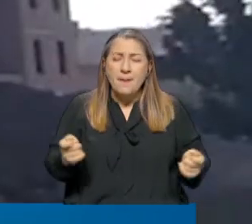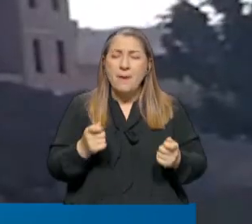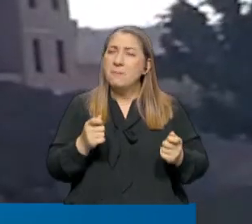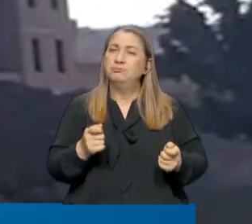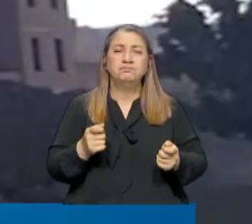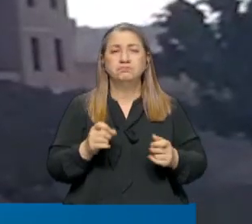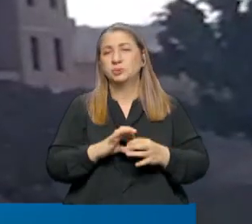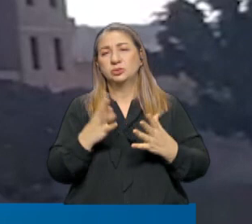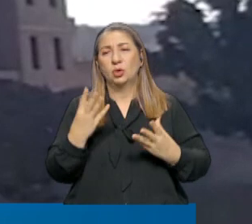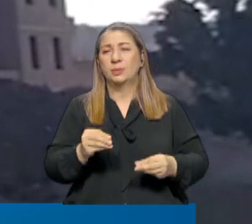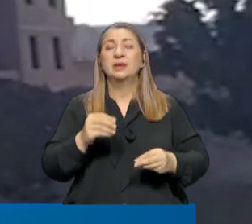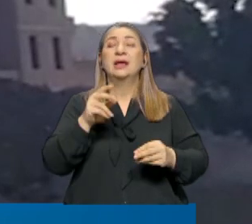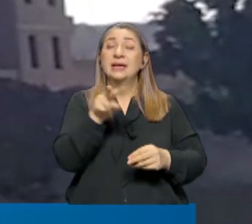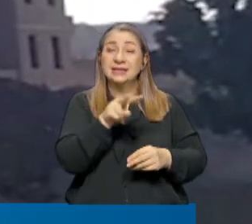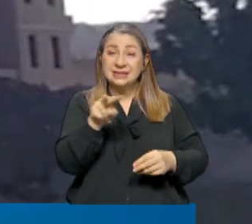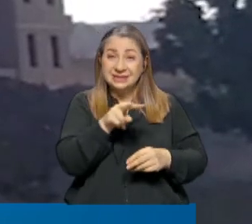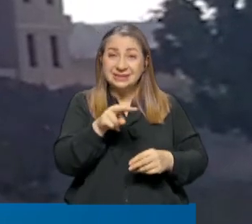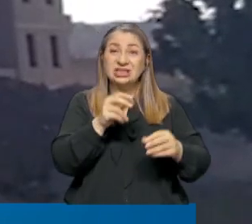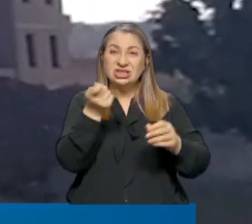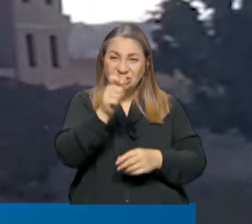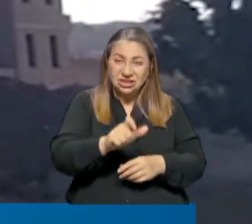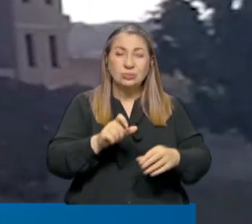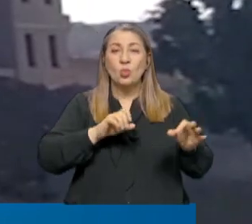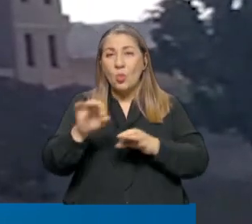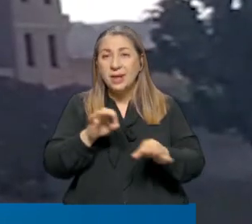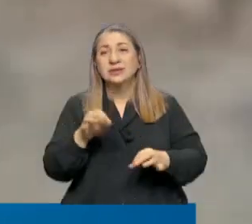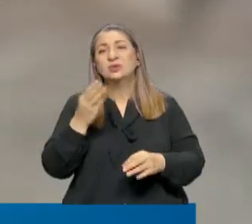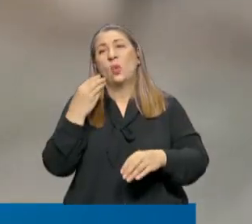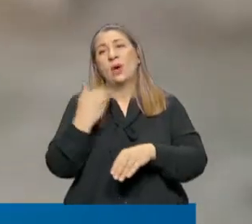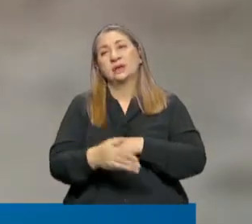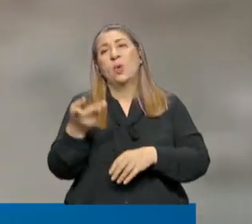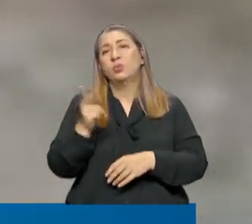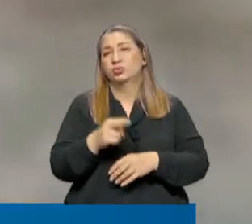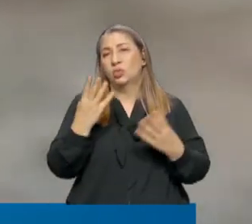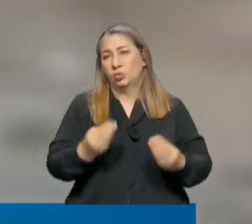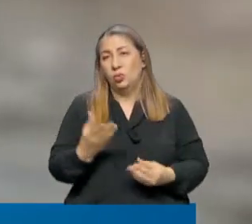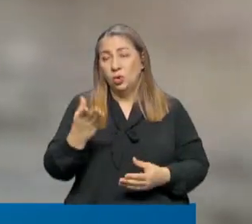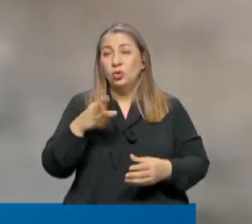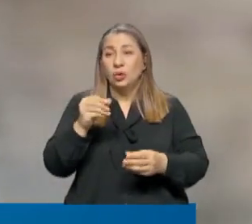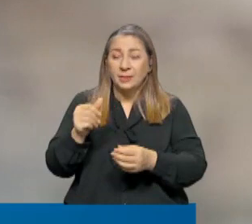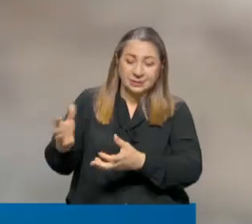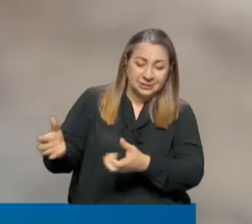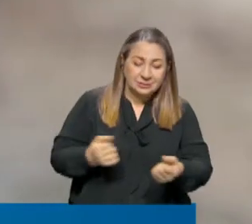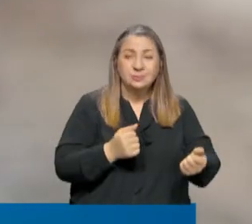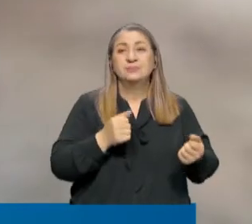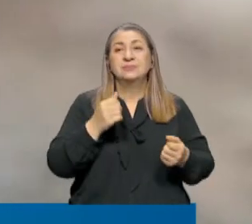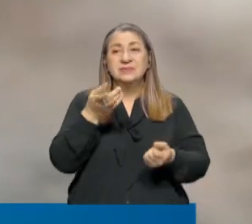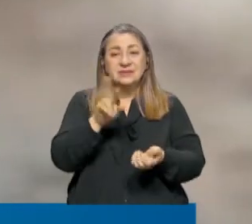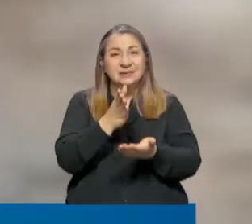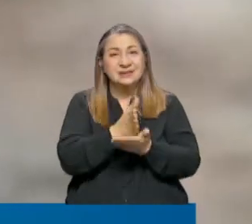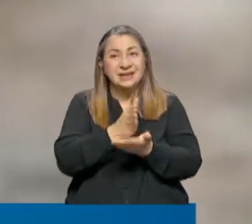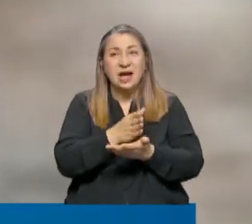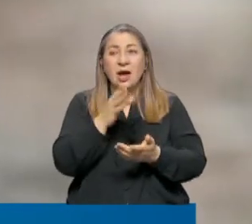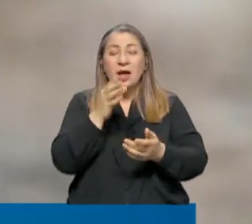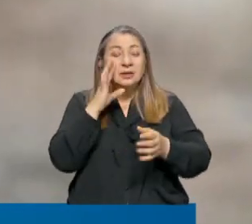çare olmadı Ustaoğlu ve Doğan'a ulaştıklarında artık çok geçti toprak altından çıkarılan işçi ve mühendisin cesedi